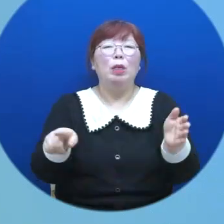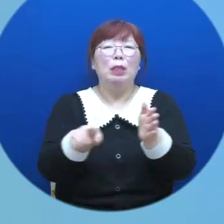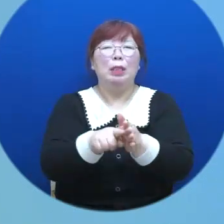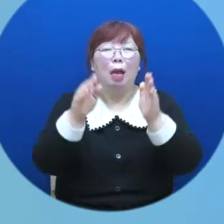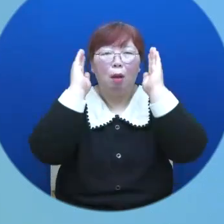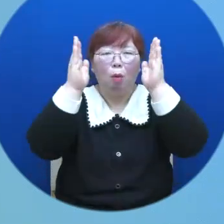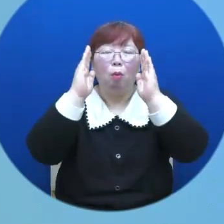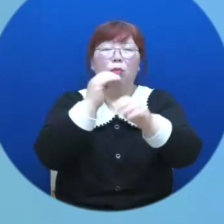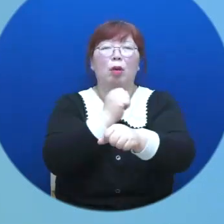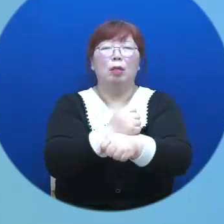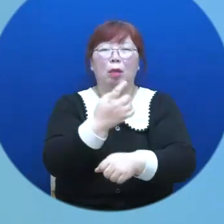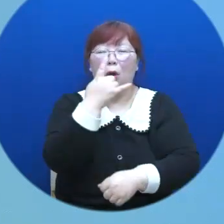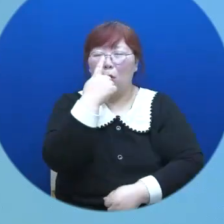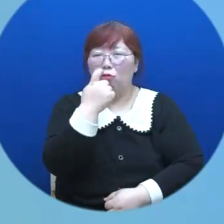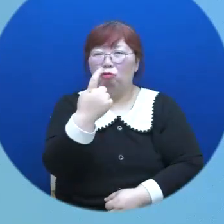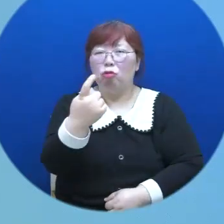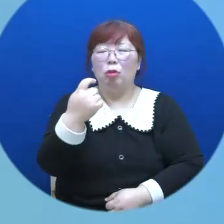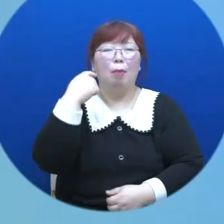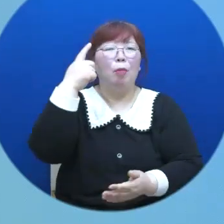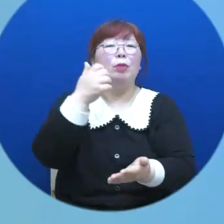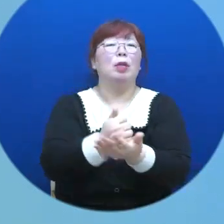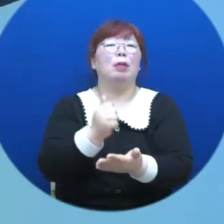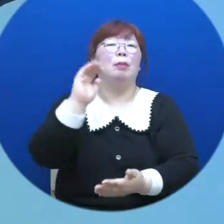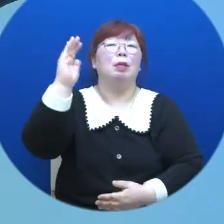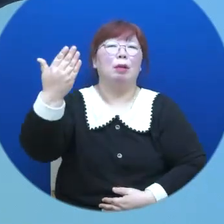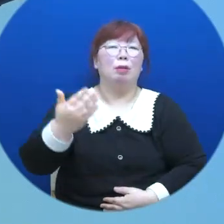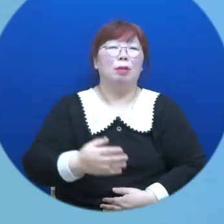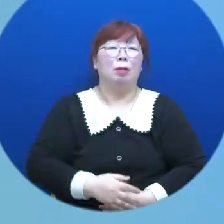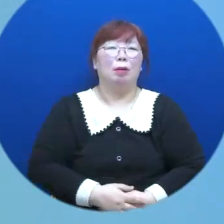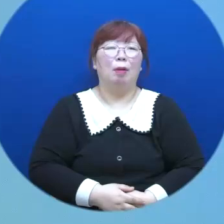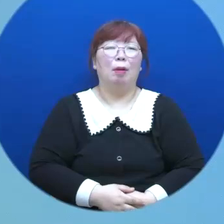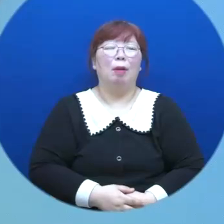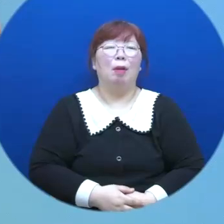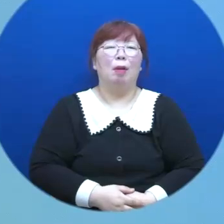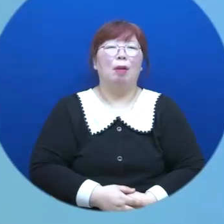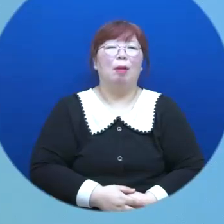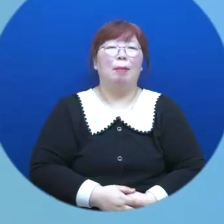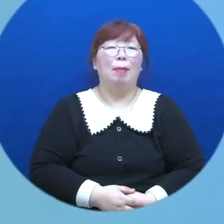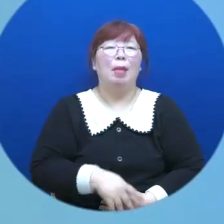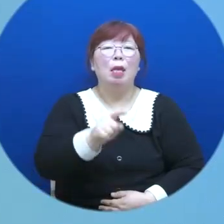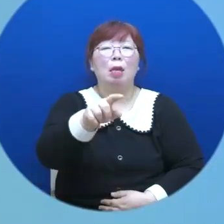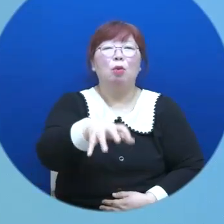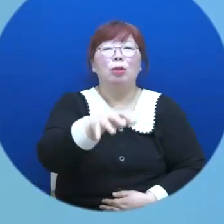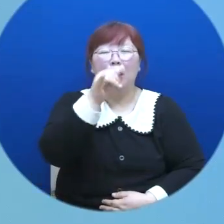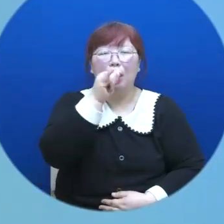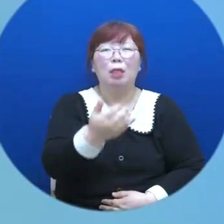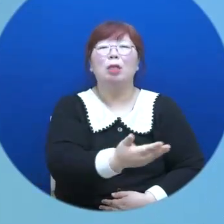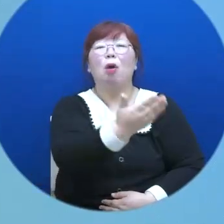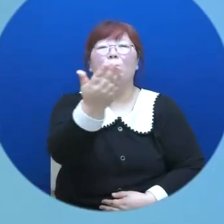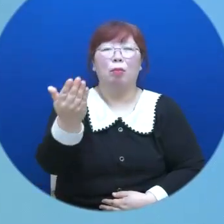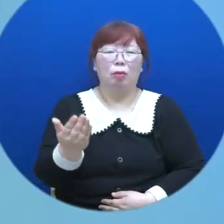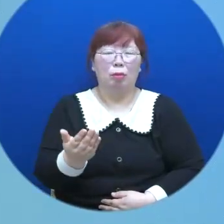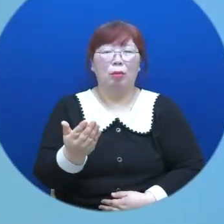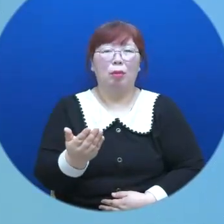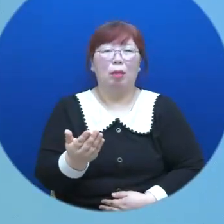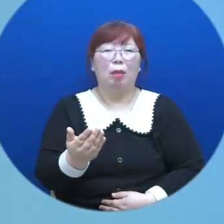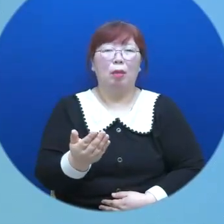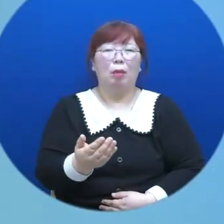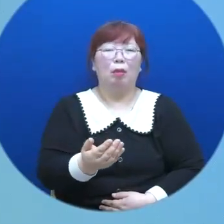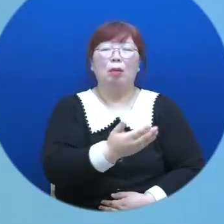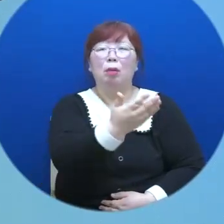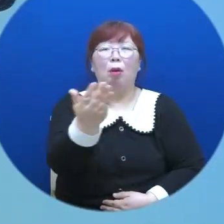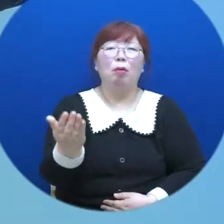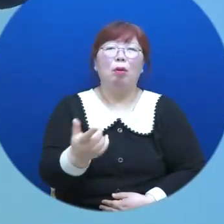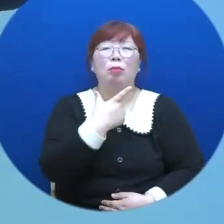훌륭한 목사님으로 목회를 하고 있는 거죠. 여러분, 여기에 있는 여러분들, 여러분이